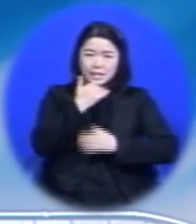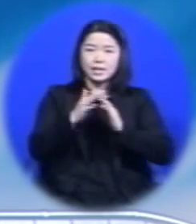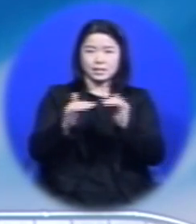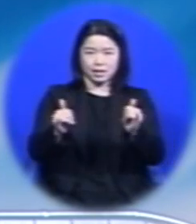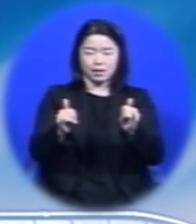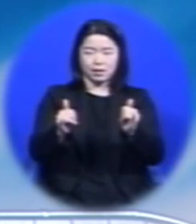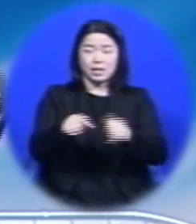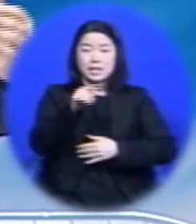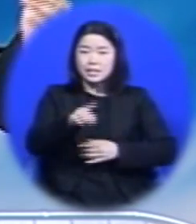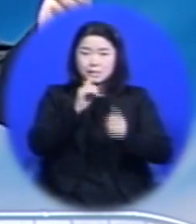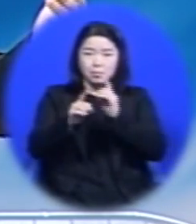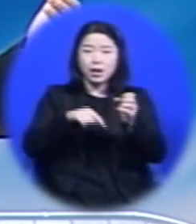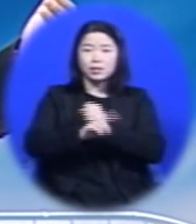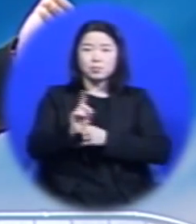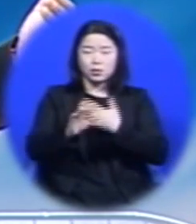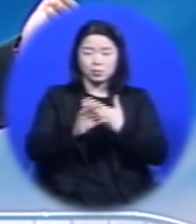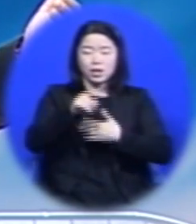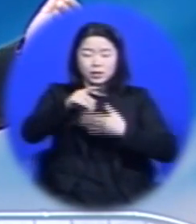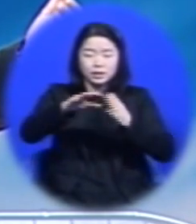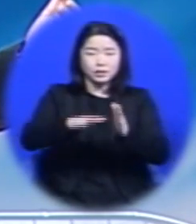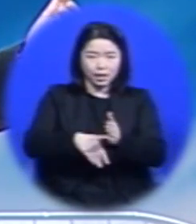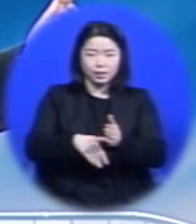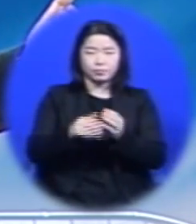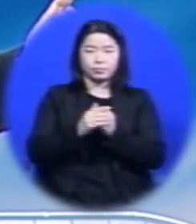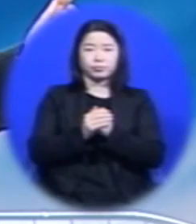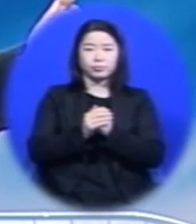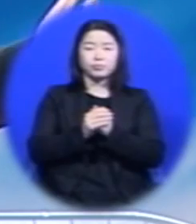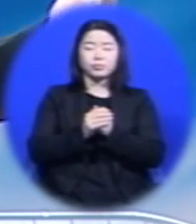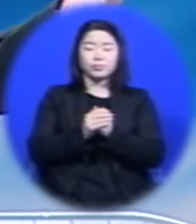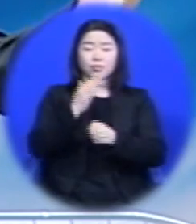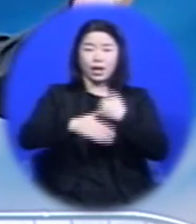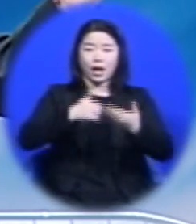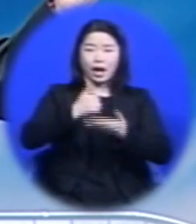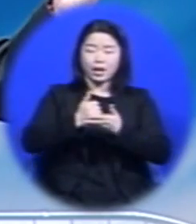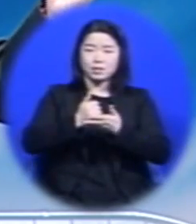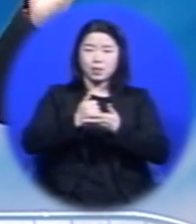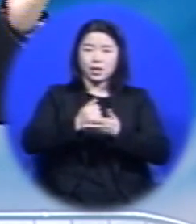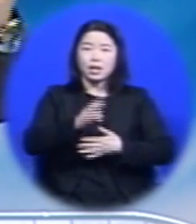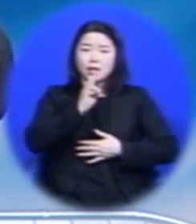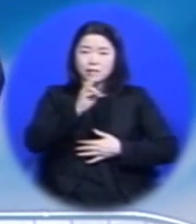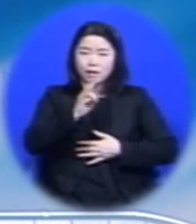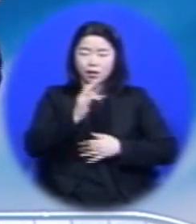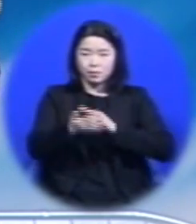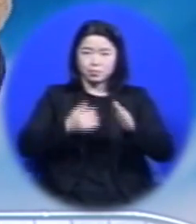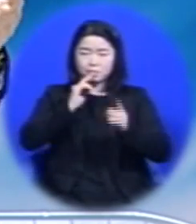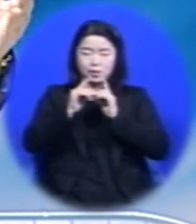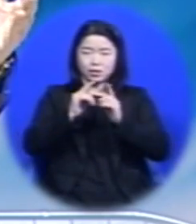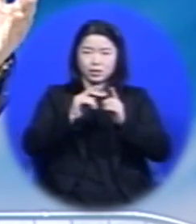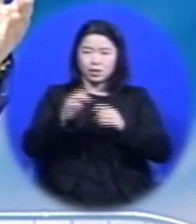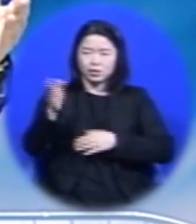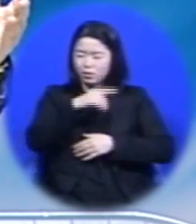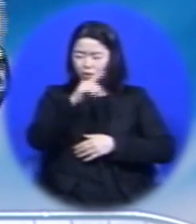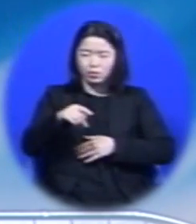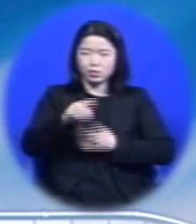자라이 말은 그때 당시가 아 하나님의 예언이 전혀 나타나지